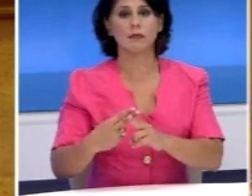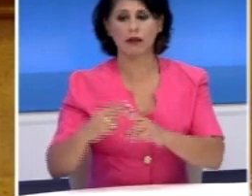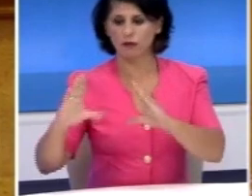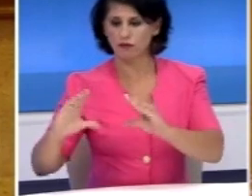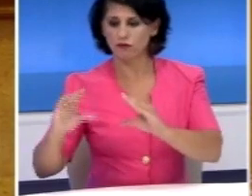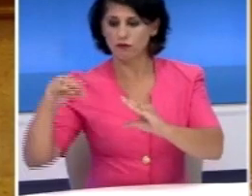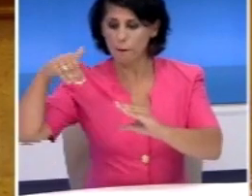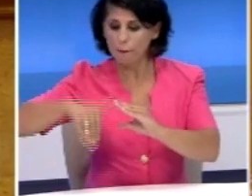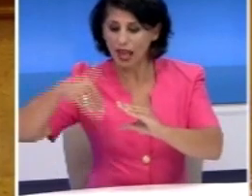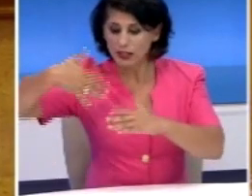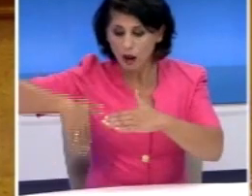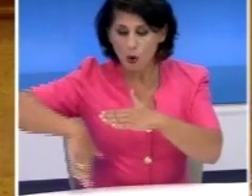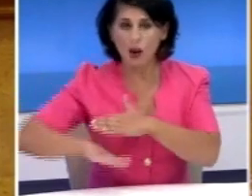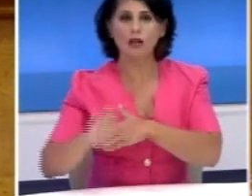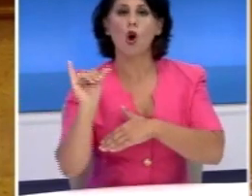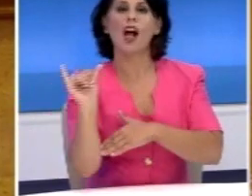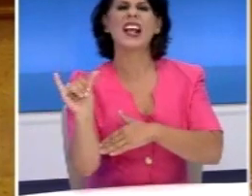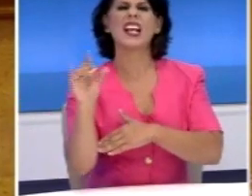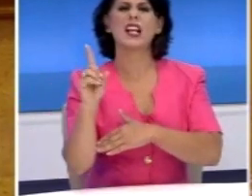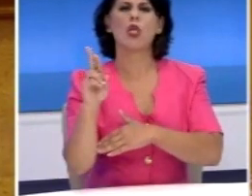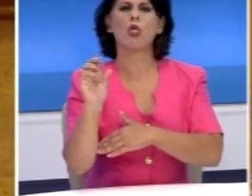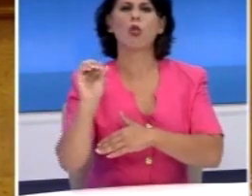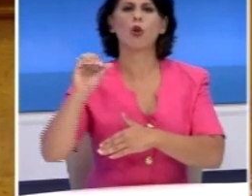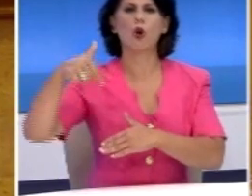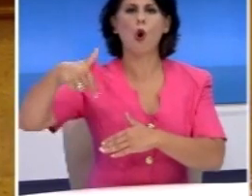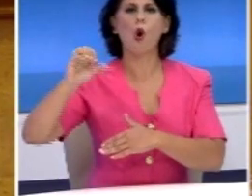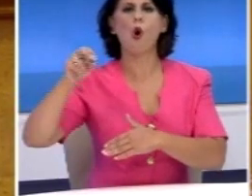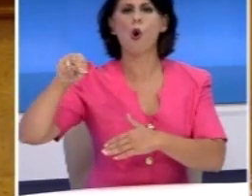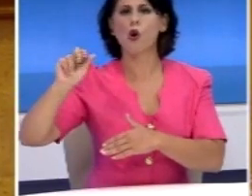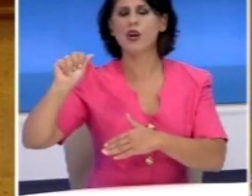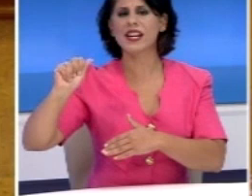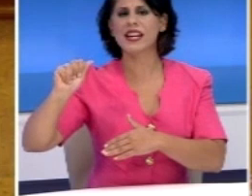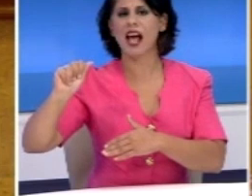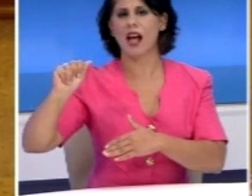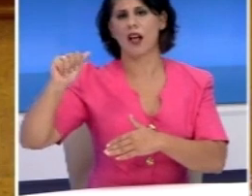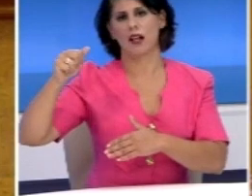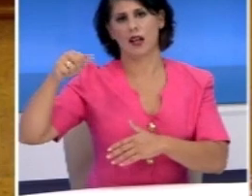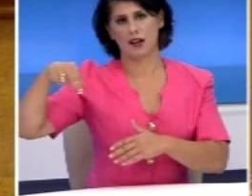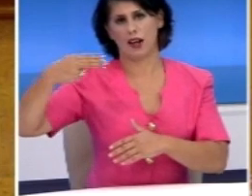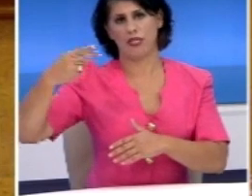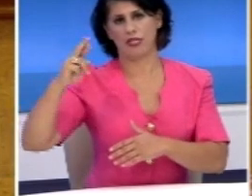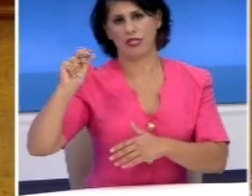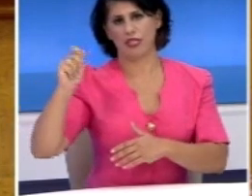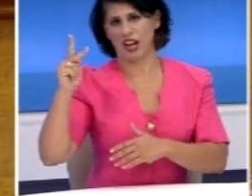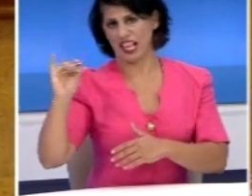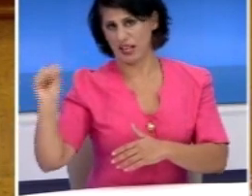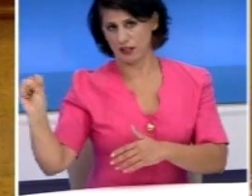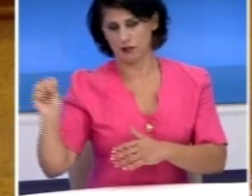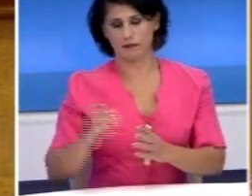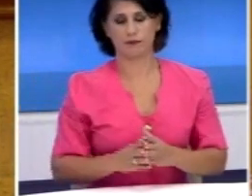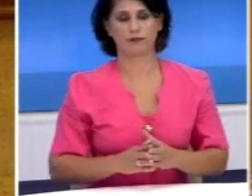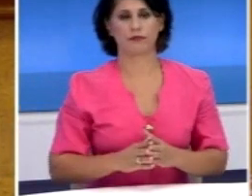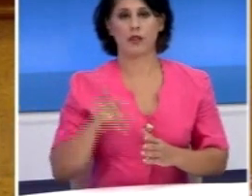κοιτάσματα υδρογονανθράκων. Η αμφισβήτηση βέβαια από την Τουρκία του δικαιώματος